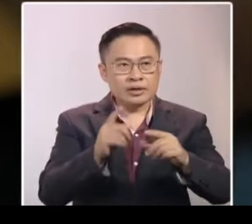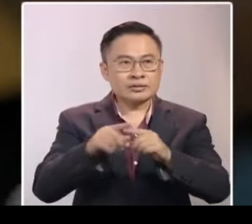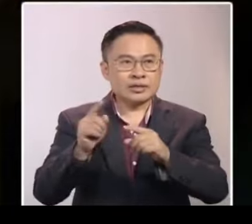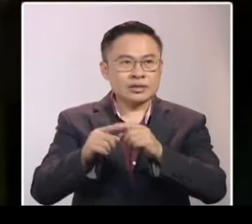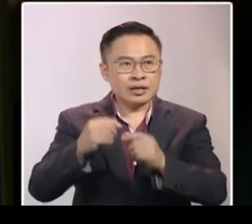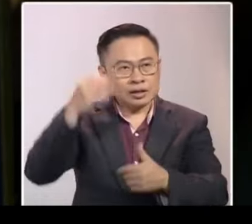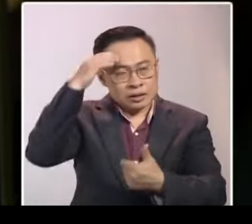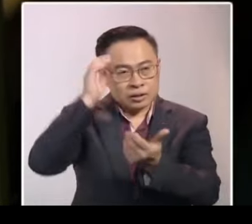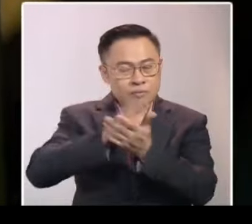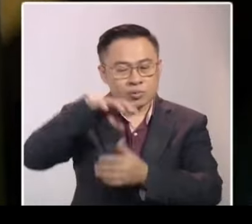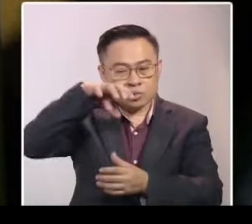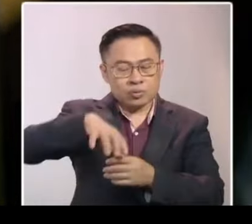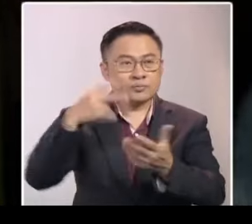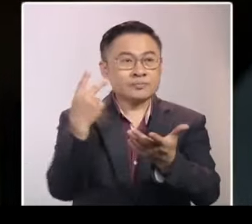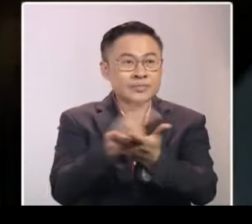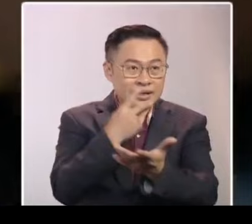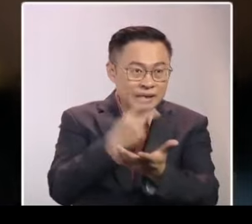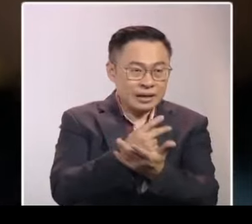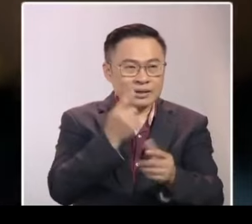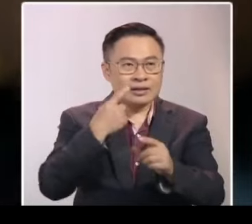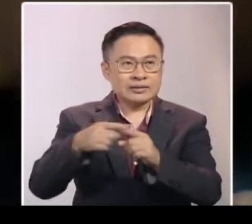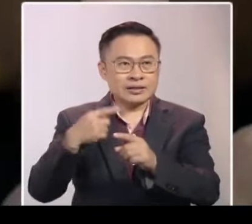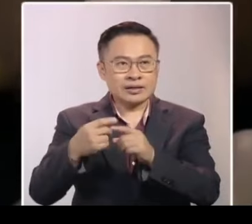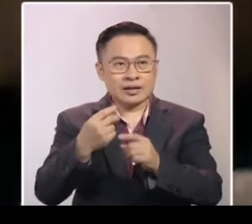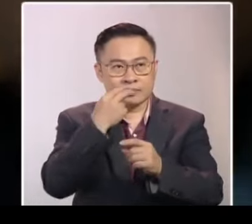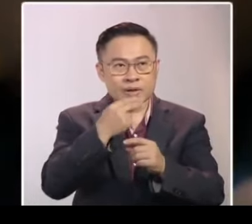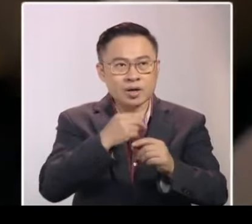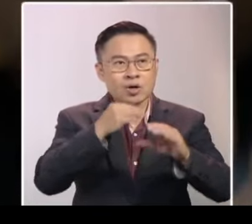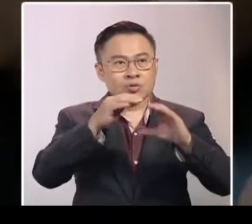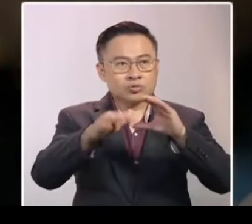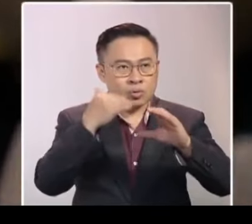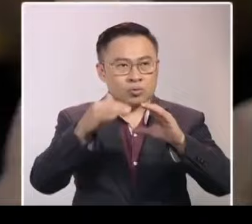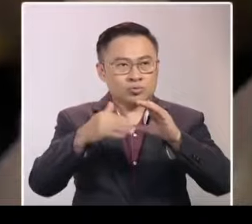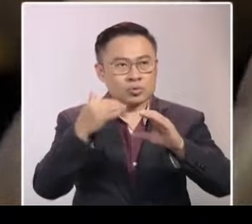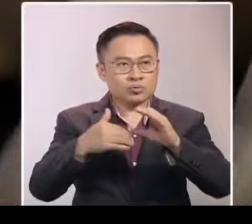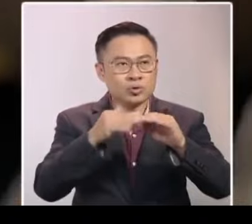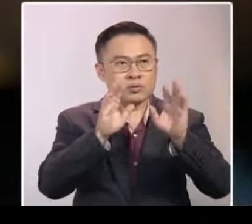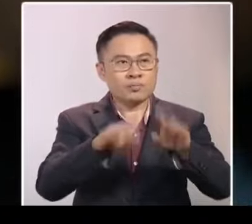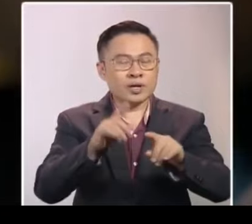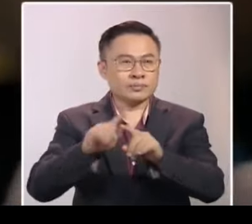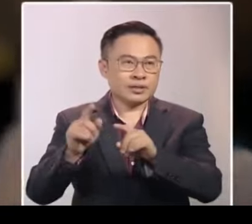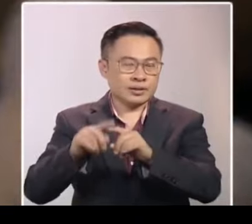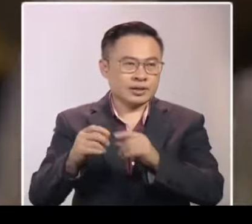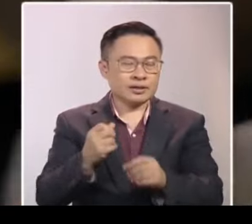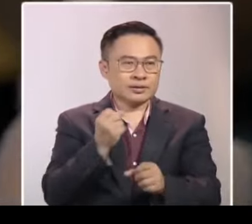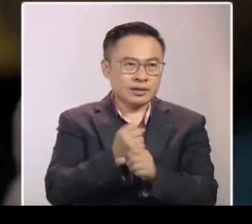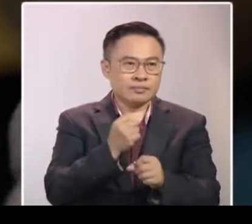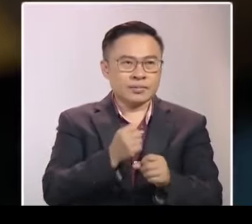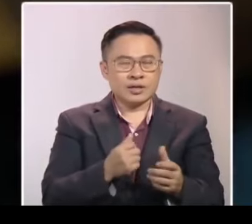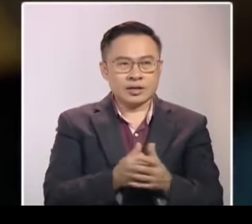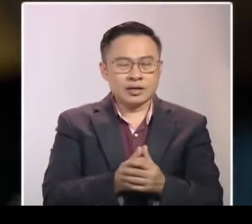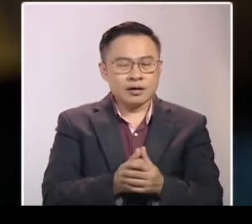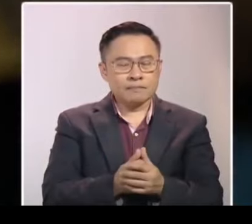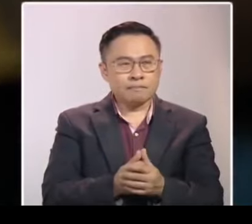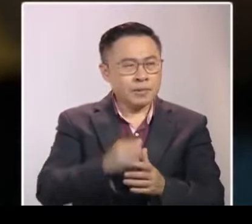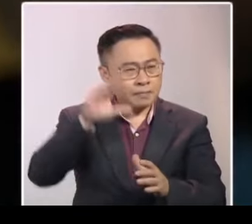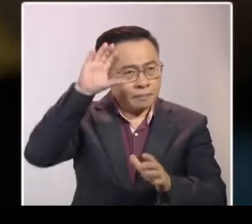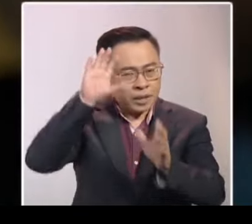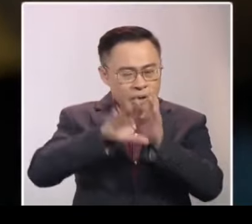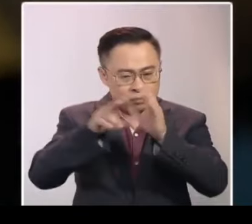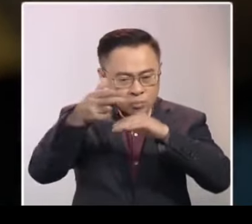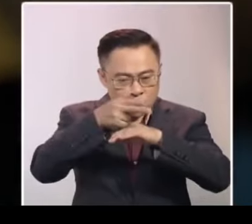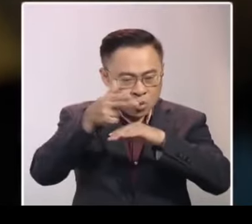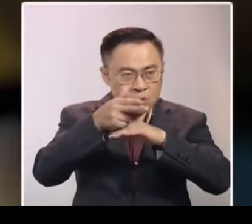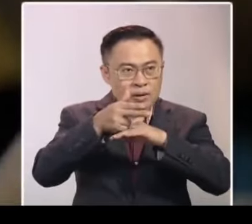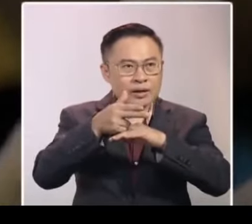สพกาญจนบุรีด้านบนด้วยนะคะมีชื่อด้วยนะมีชื่ออแล้วมีการส่งเหมือนเป็นภาพวงจรปิดอะไร